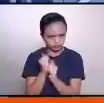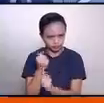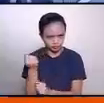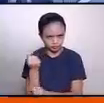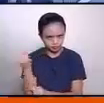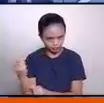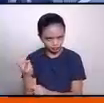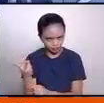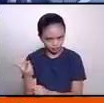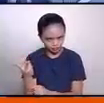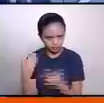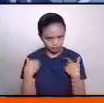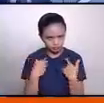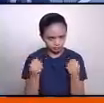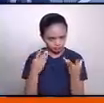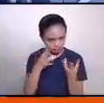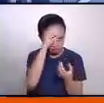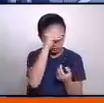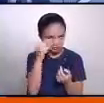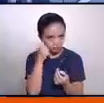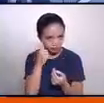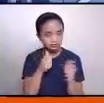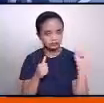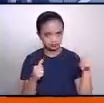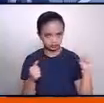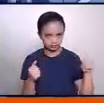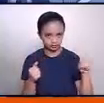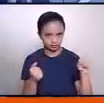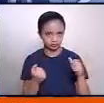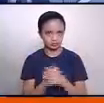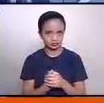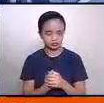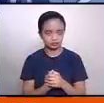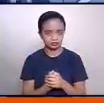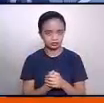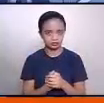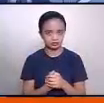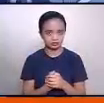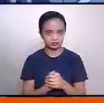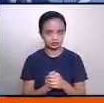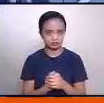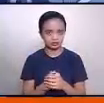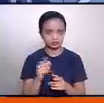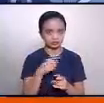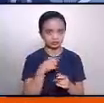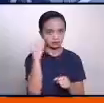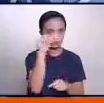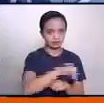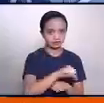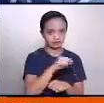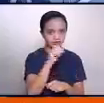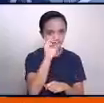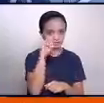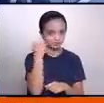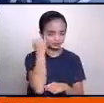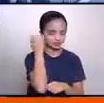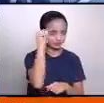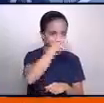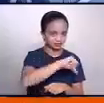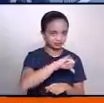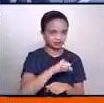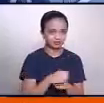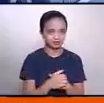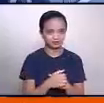ngayon. Marami siyang yung lalaki, marami siyang babae. Opo, yun po ang ano sa akin. Gason, talo ka. Talo ka, Gason.